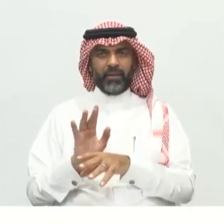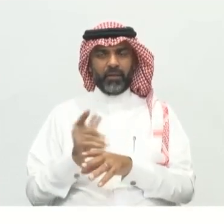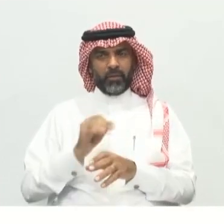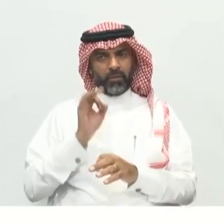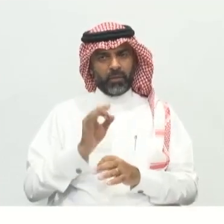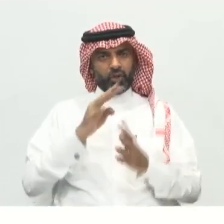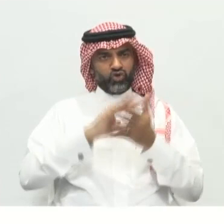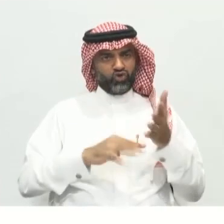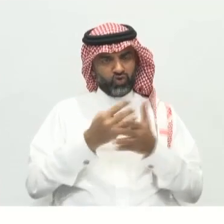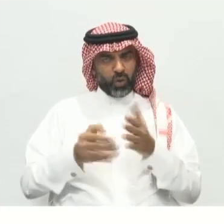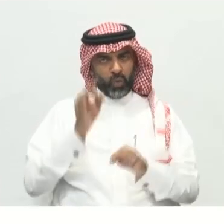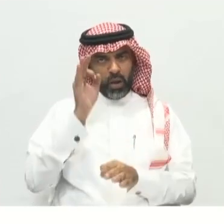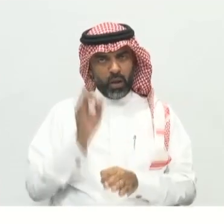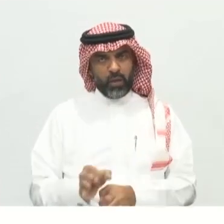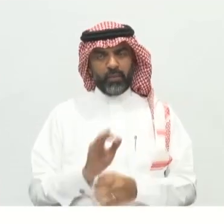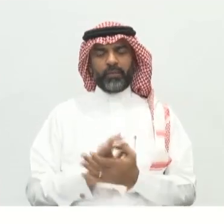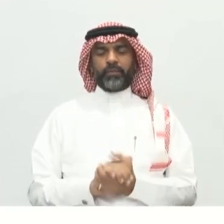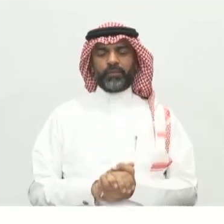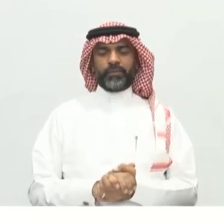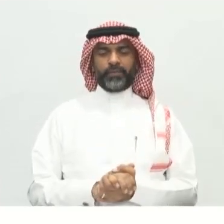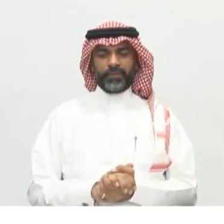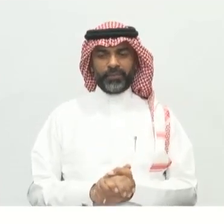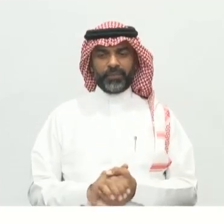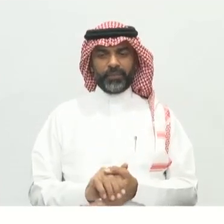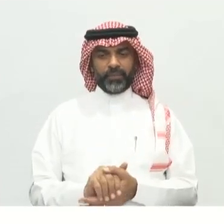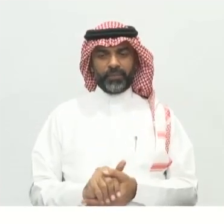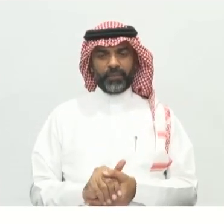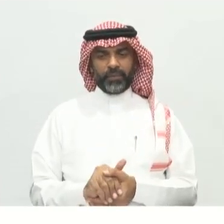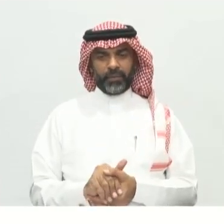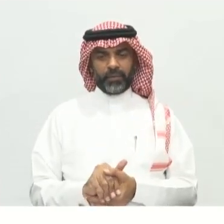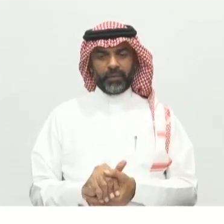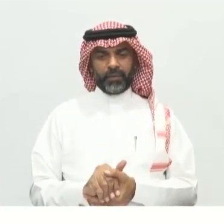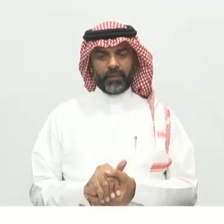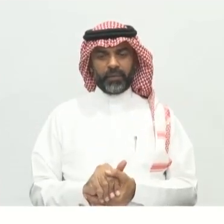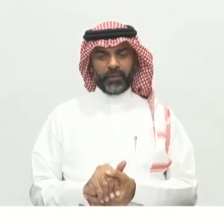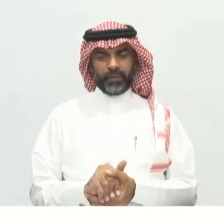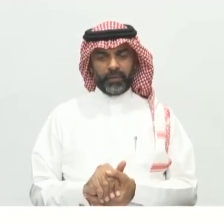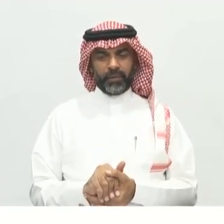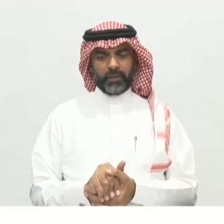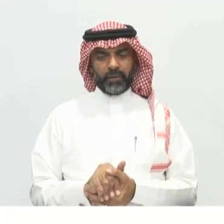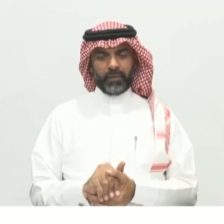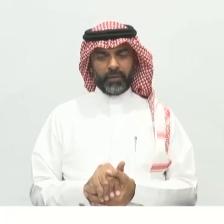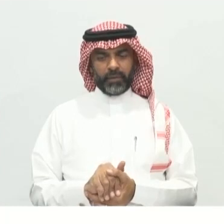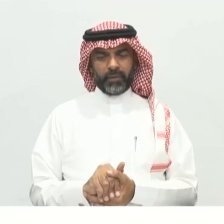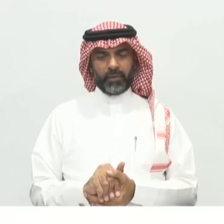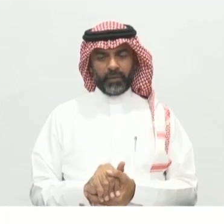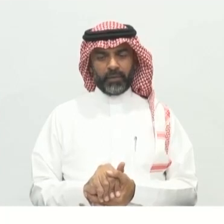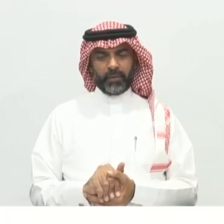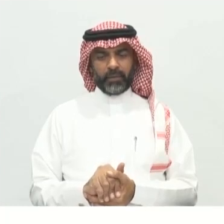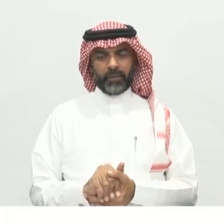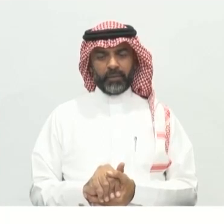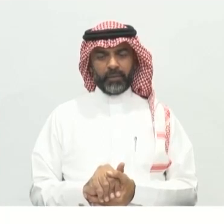وضمان الاستخدام الفعال للموارد من امثله هذه المشكله النقل بالسكك الحديديه وجدوله